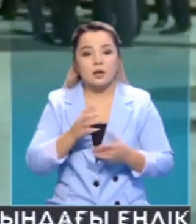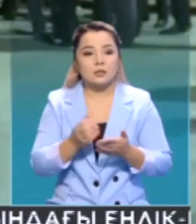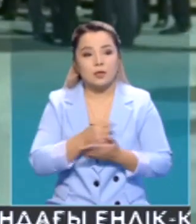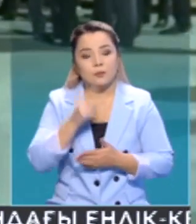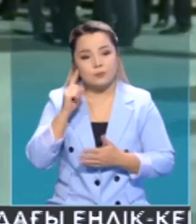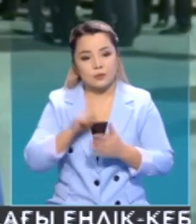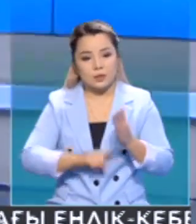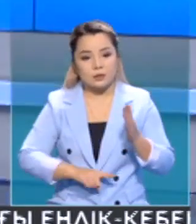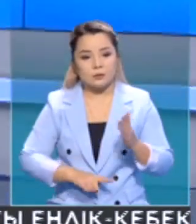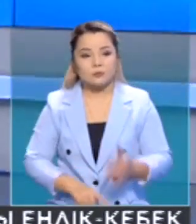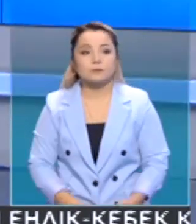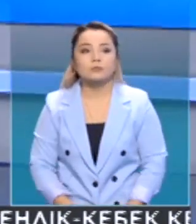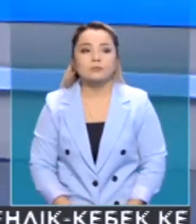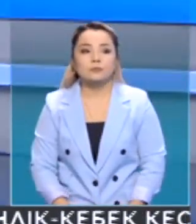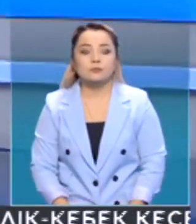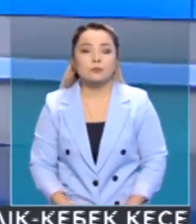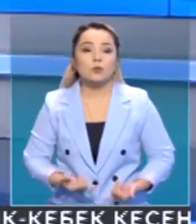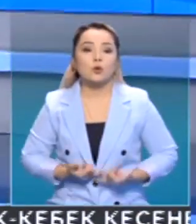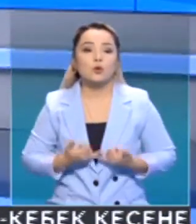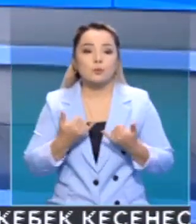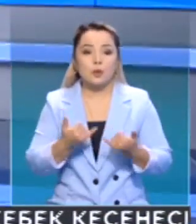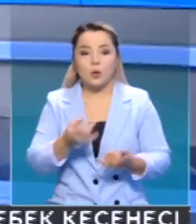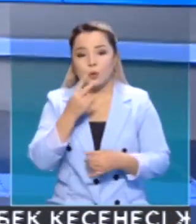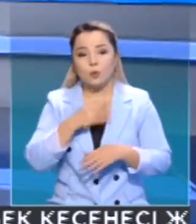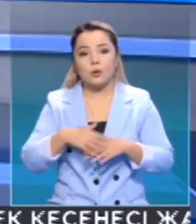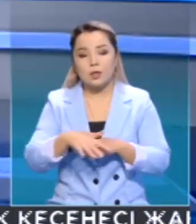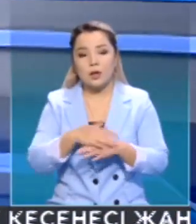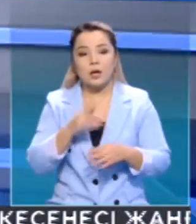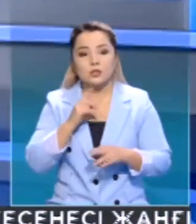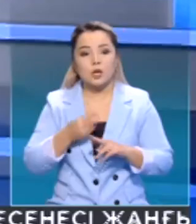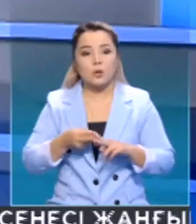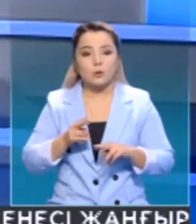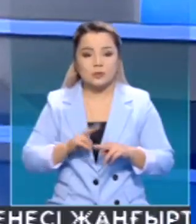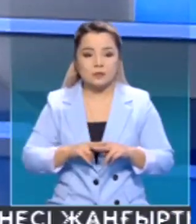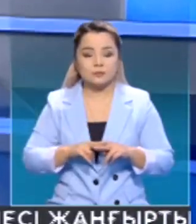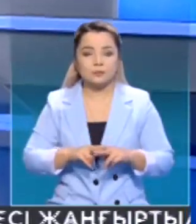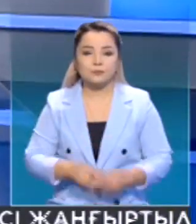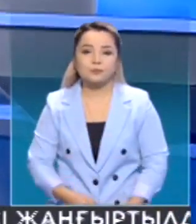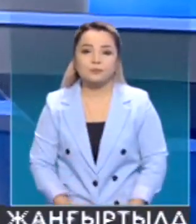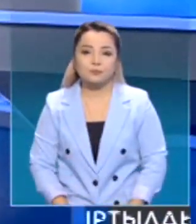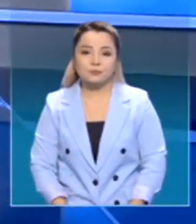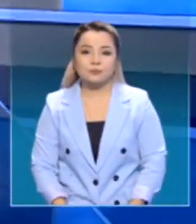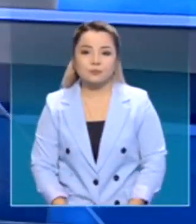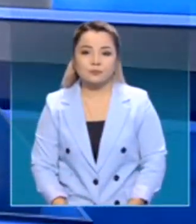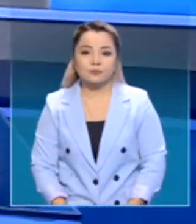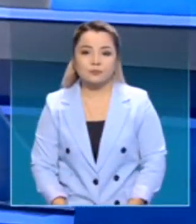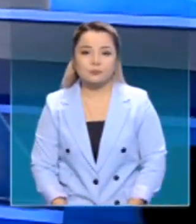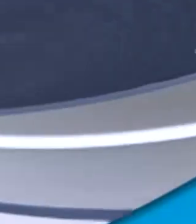ешқандай күмән жоқ. Құрметті көрермен, әзірге айтарымыз осы. Алда ауа райы мәліметі.